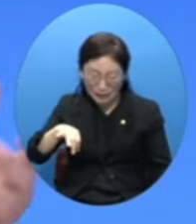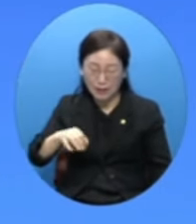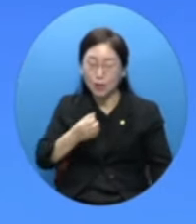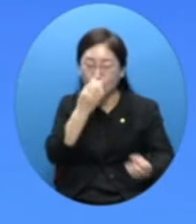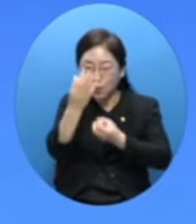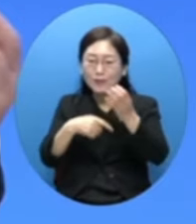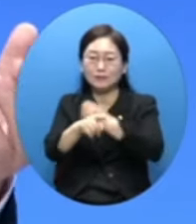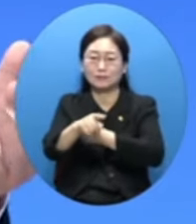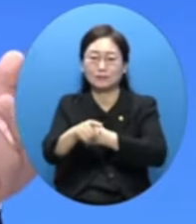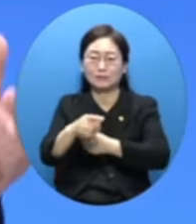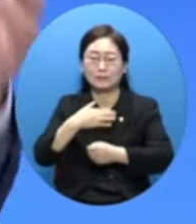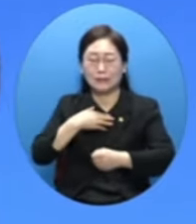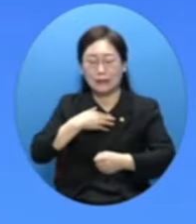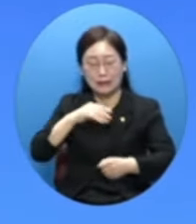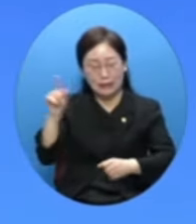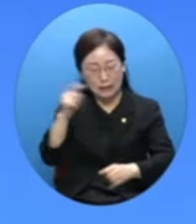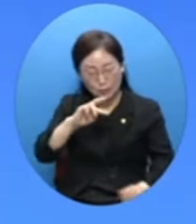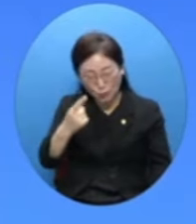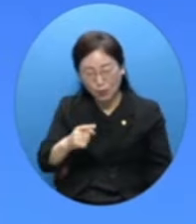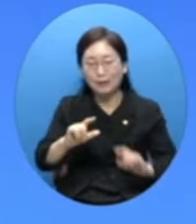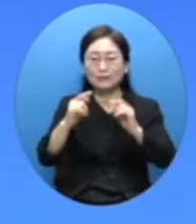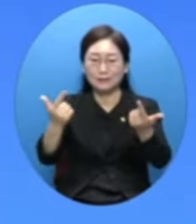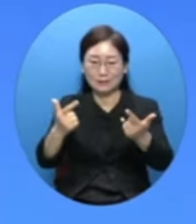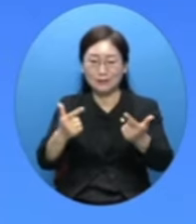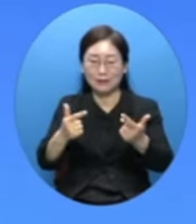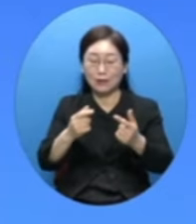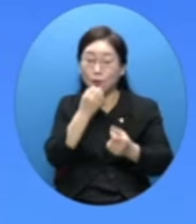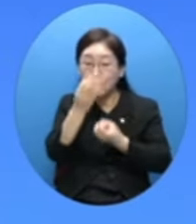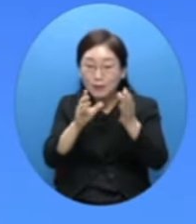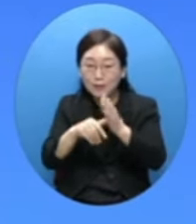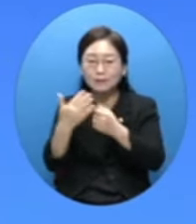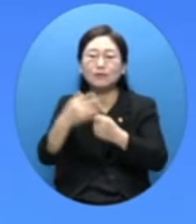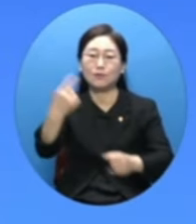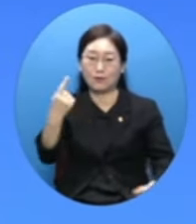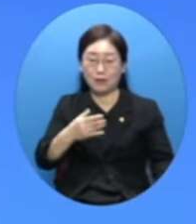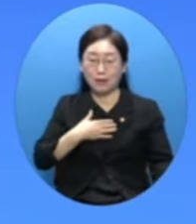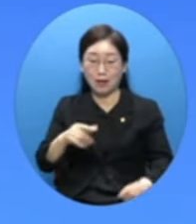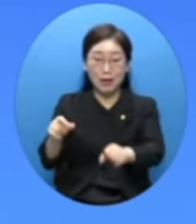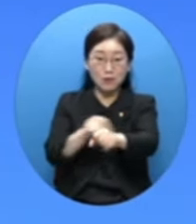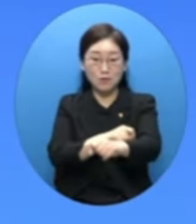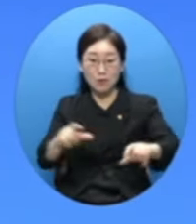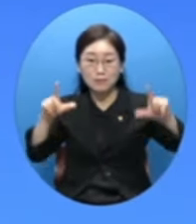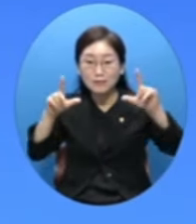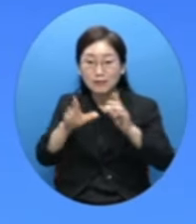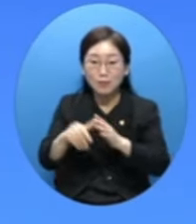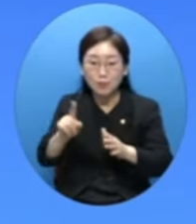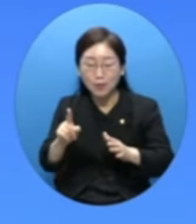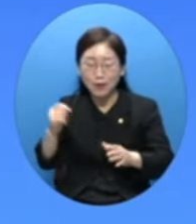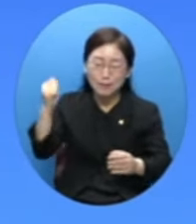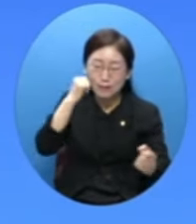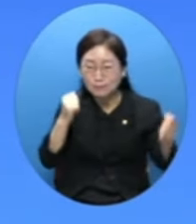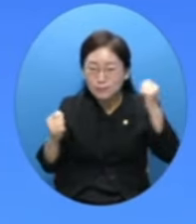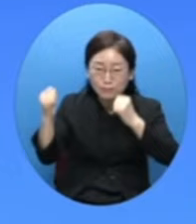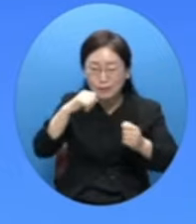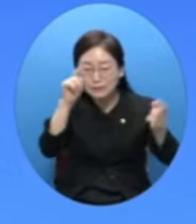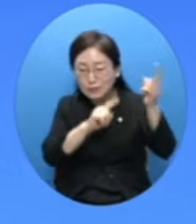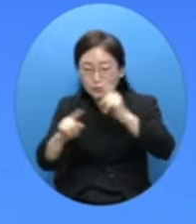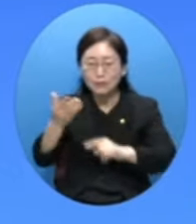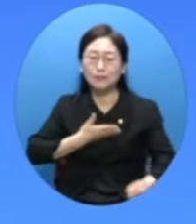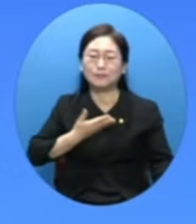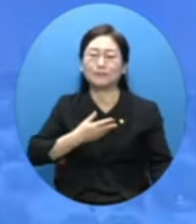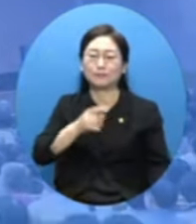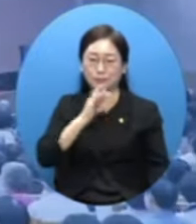나 아무것도 아닙니다 그때 하나님의 은혜가 임합니다 내가 뭔가 특별한 존재가 되려고 하면 그때부터 이리저리 부딪히고 상처를 받게 되는